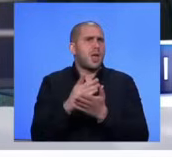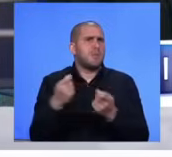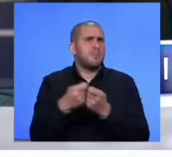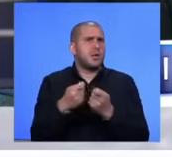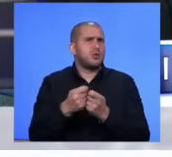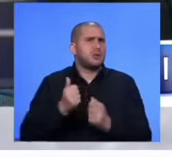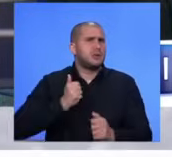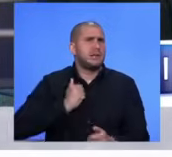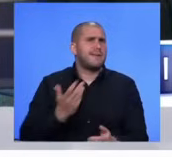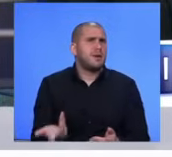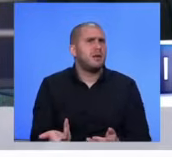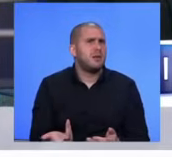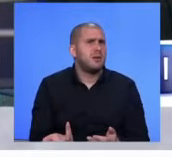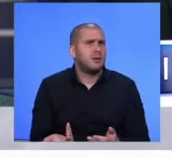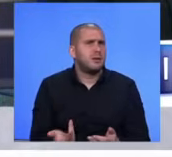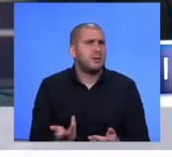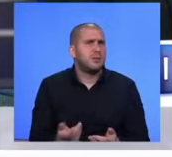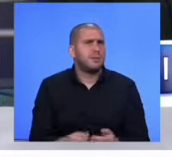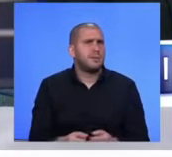צבא?